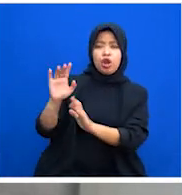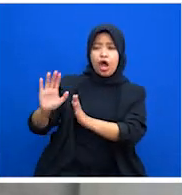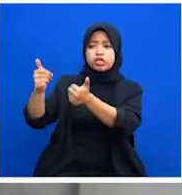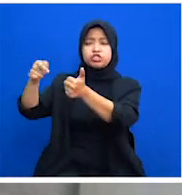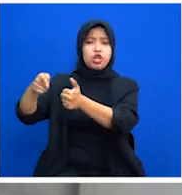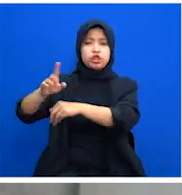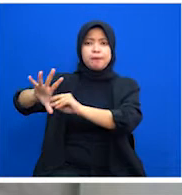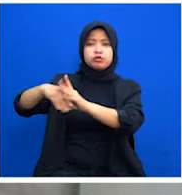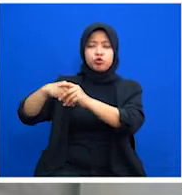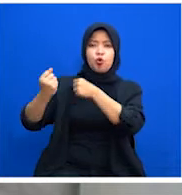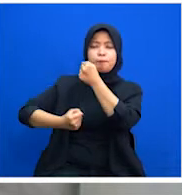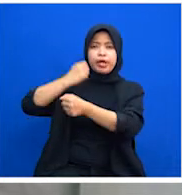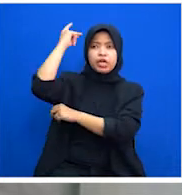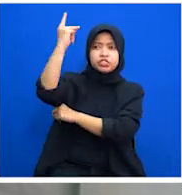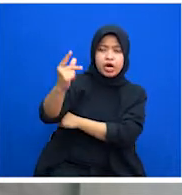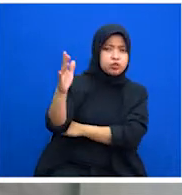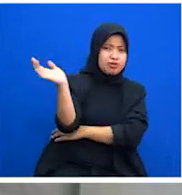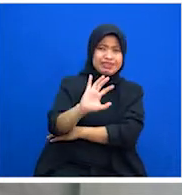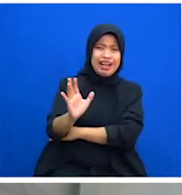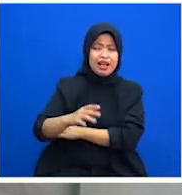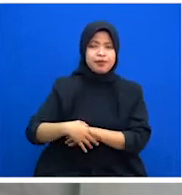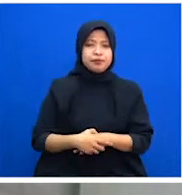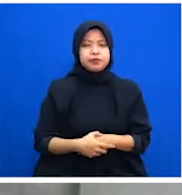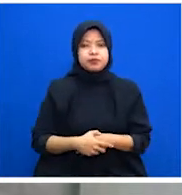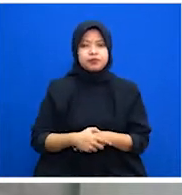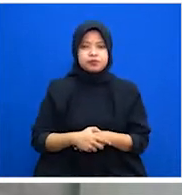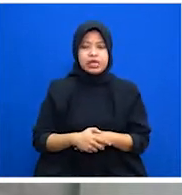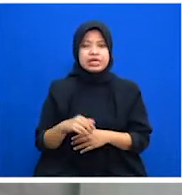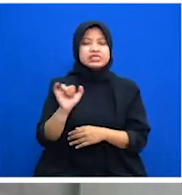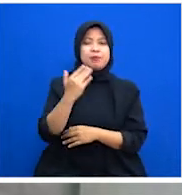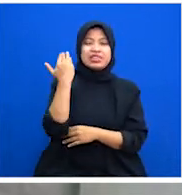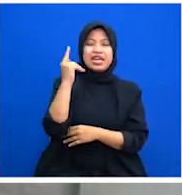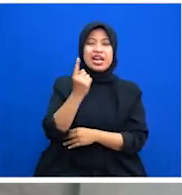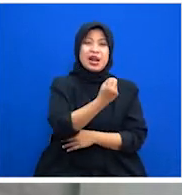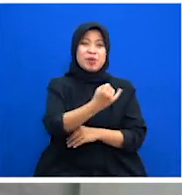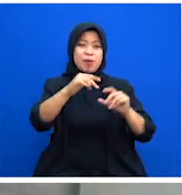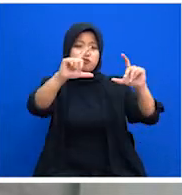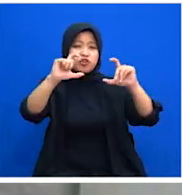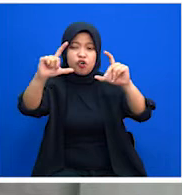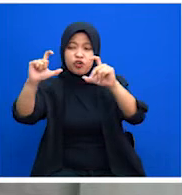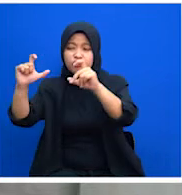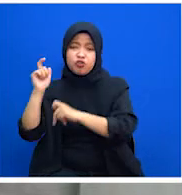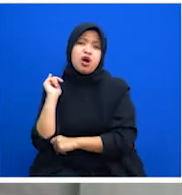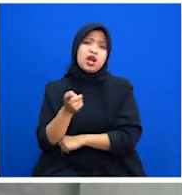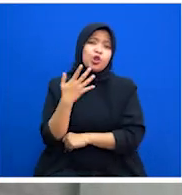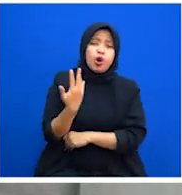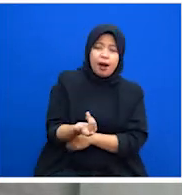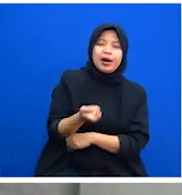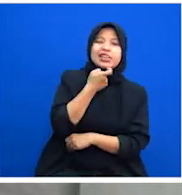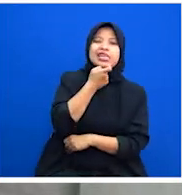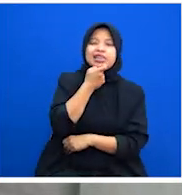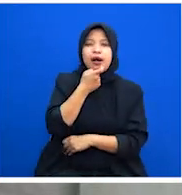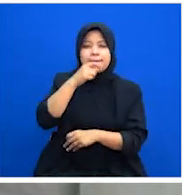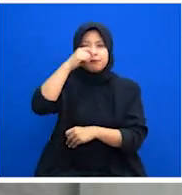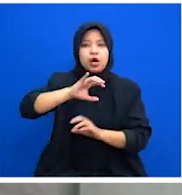itu termasuk bagian dari upaya merencanakan pandemi copy 19 demikian juga ada beberapa foto yang lain yang salah satunya adalah